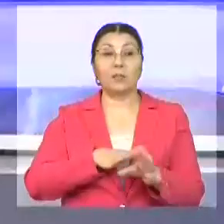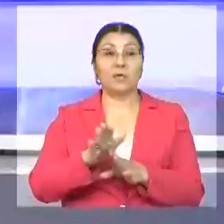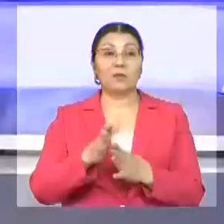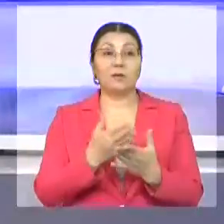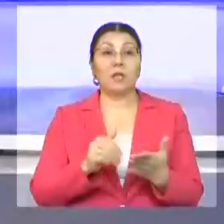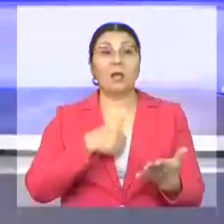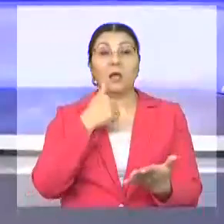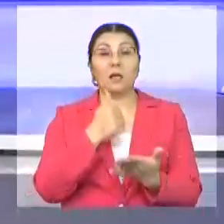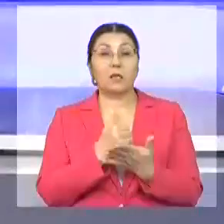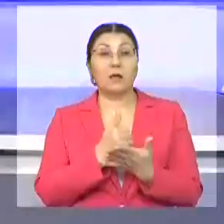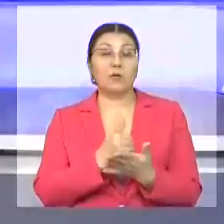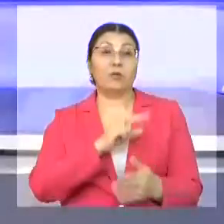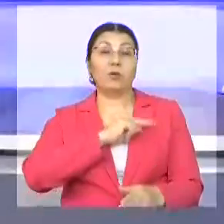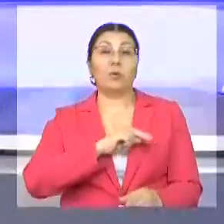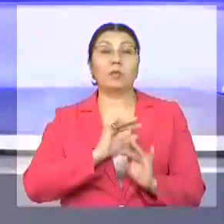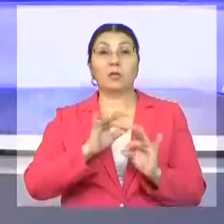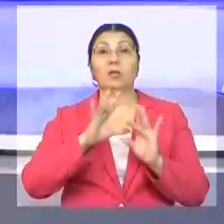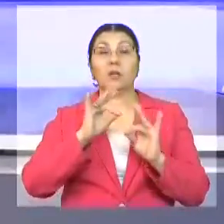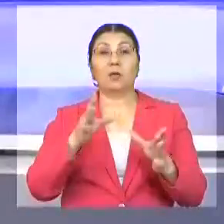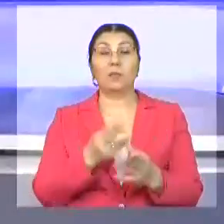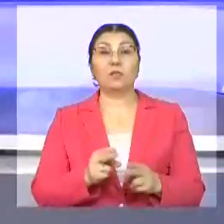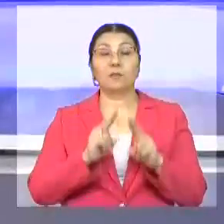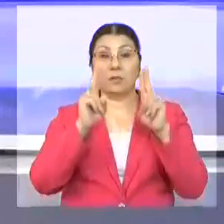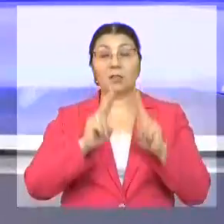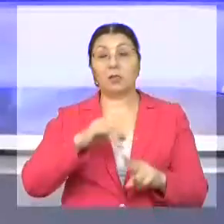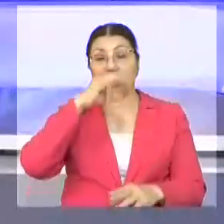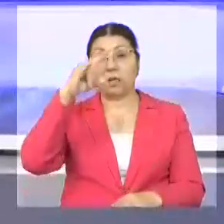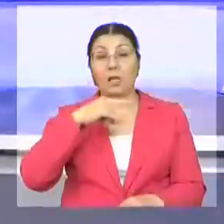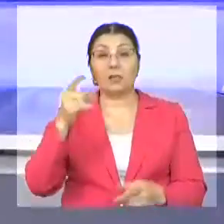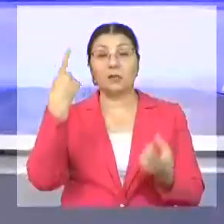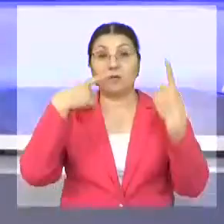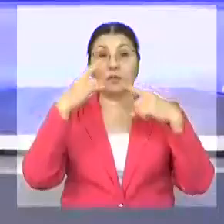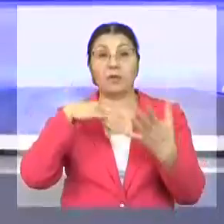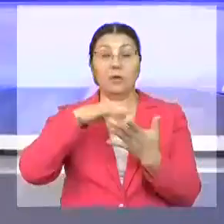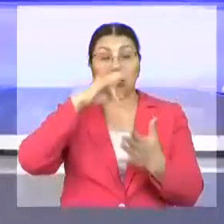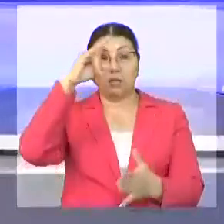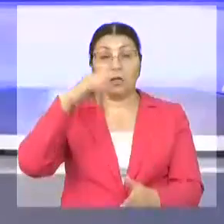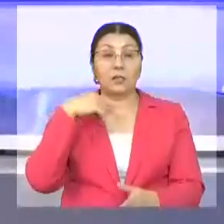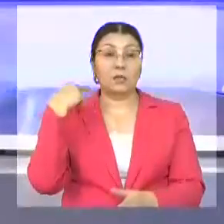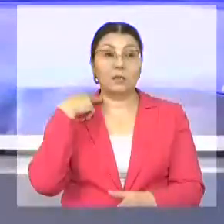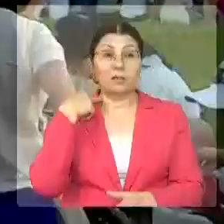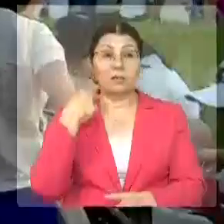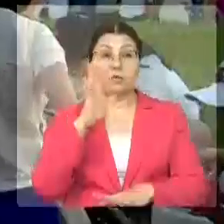выполняют главную миссию – популяризируют традиционное казахское творчество в городах Казахстана и за рубежом.